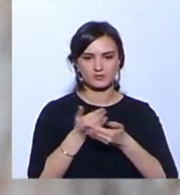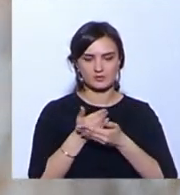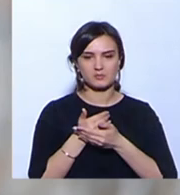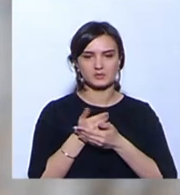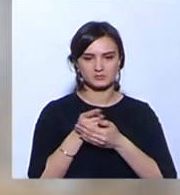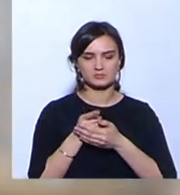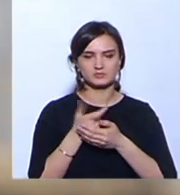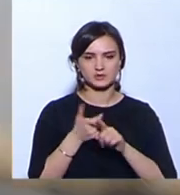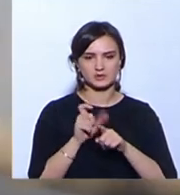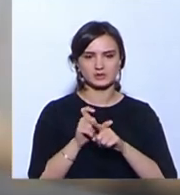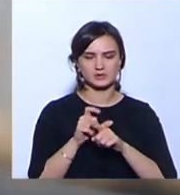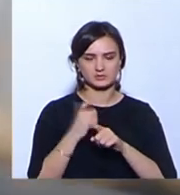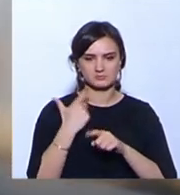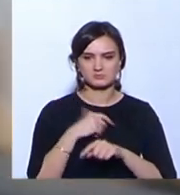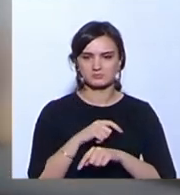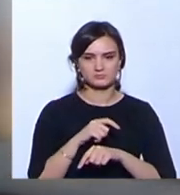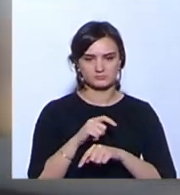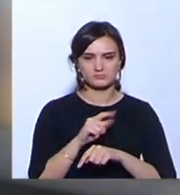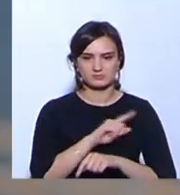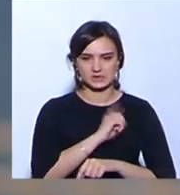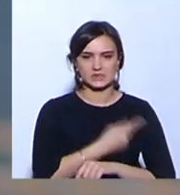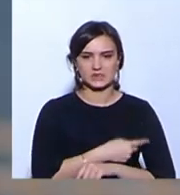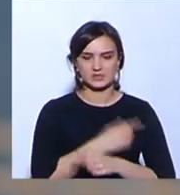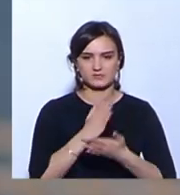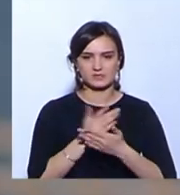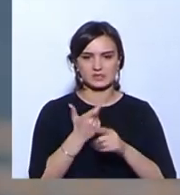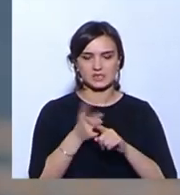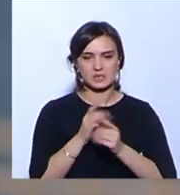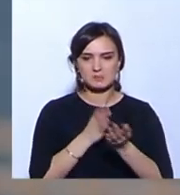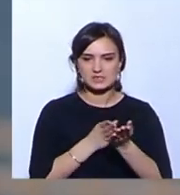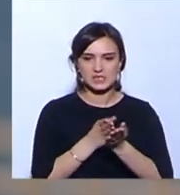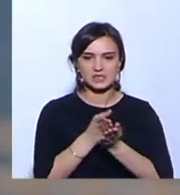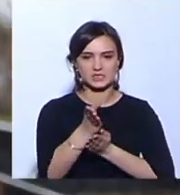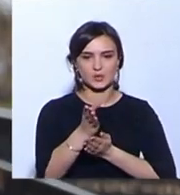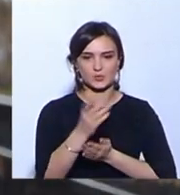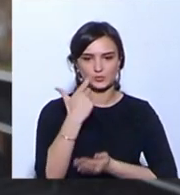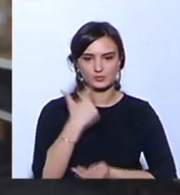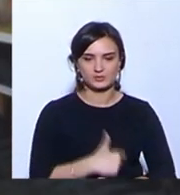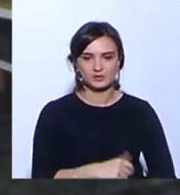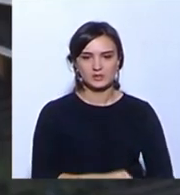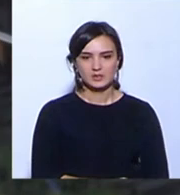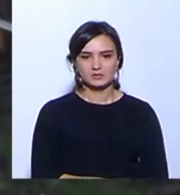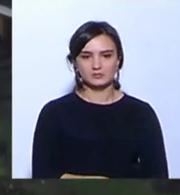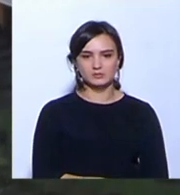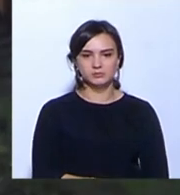ვარ ძალიან მწუწე, ძალიან მებრძოლი, ძალიან მიზანდასახული.